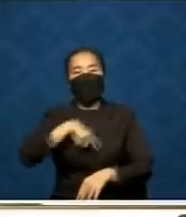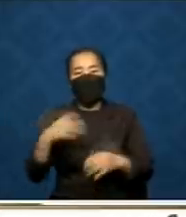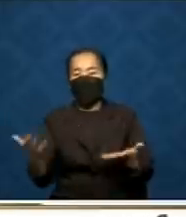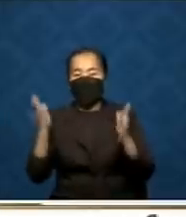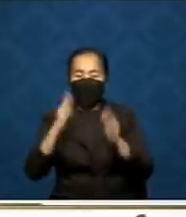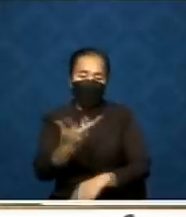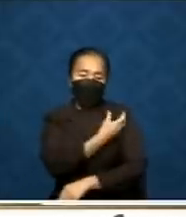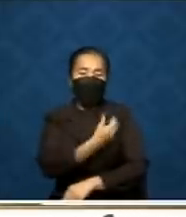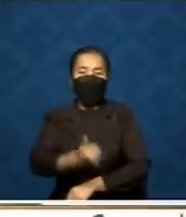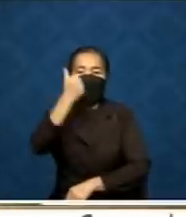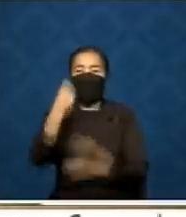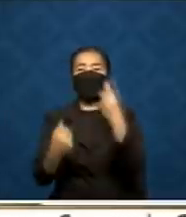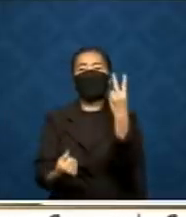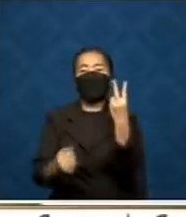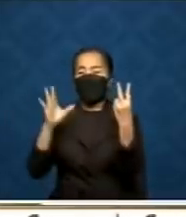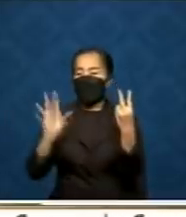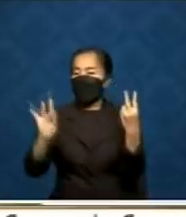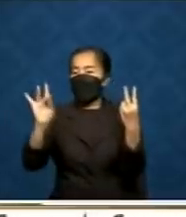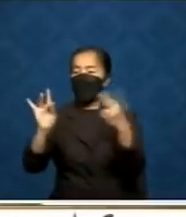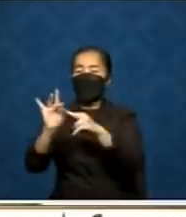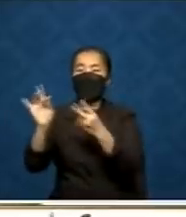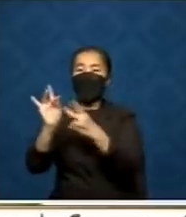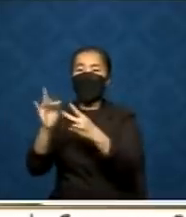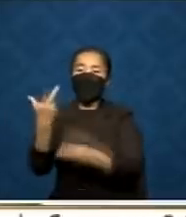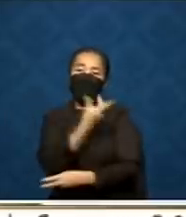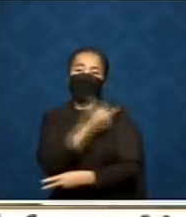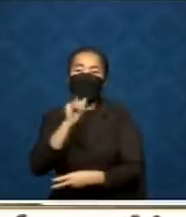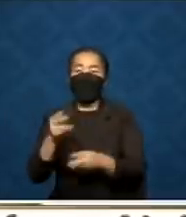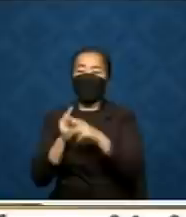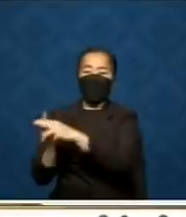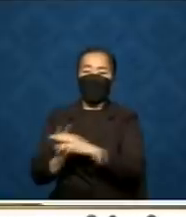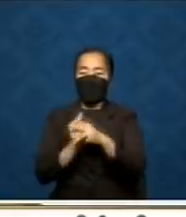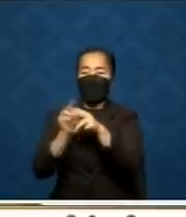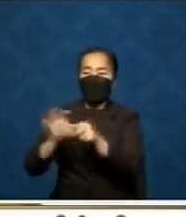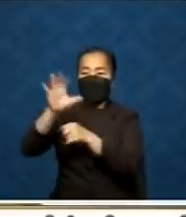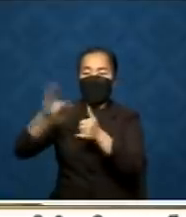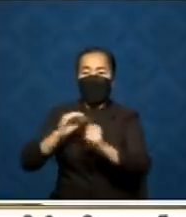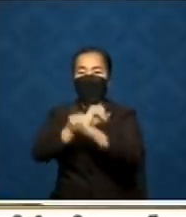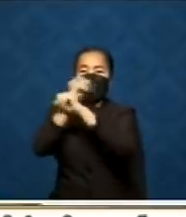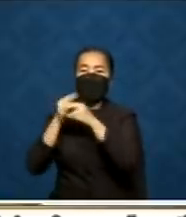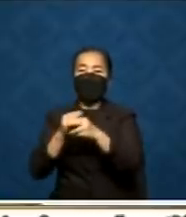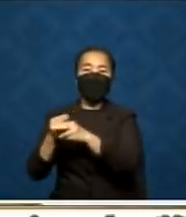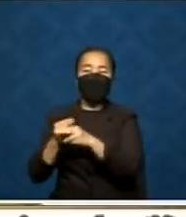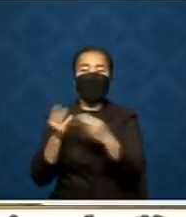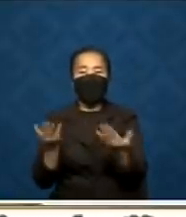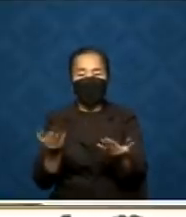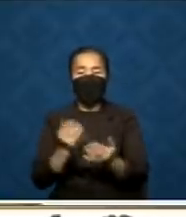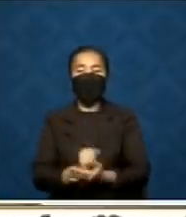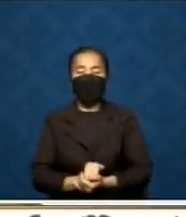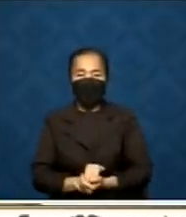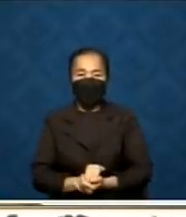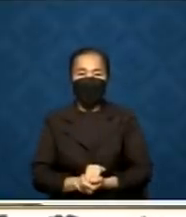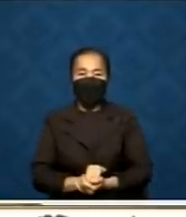ได้ฉีด 2คนอีก 8คนก็ตัวใครตัวมันแต่ท่านประธาน